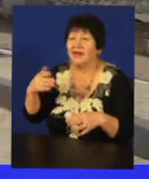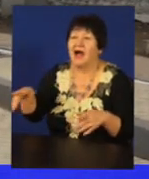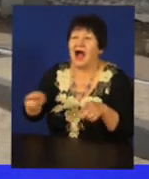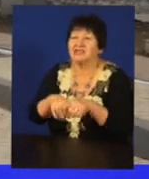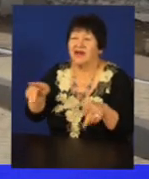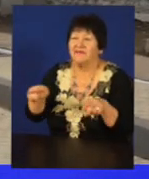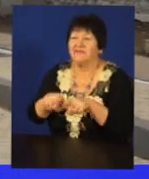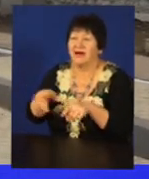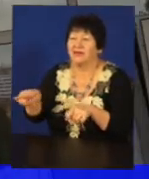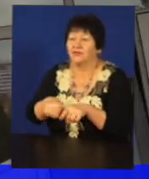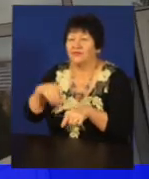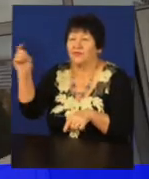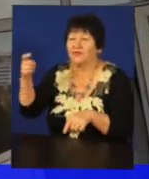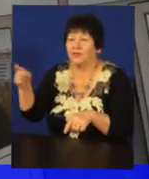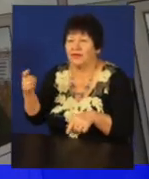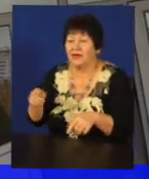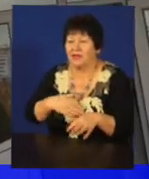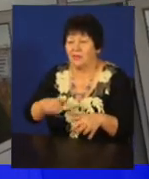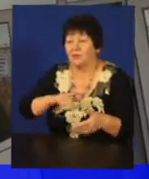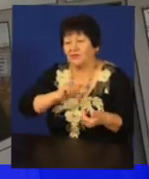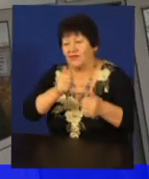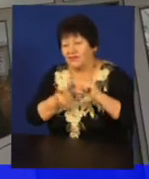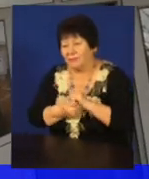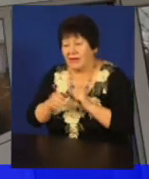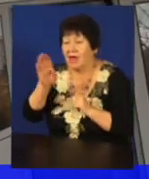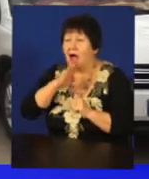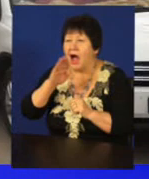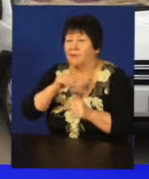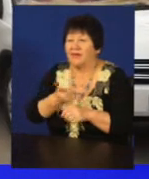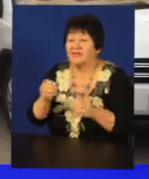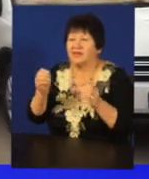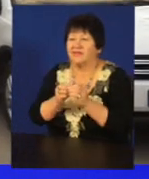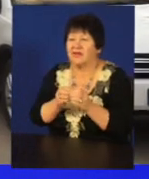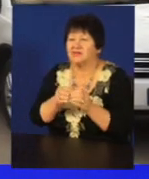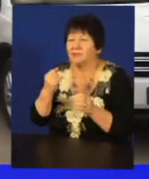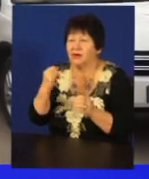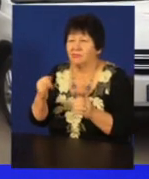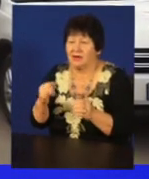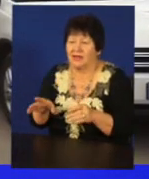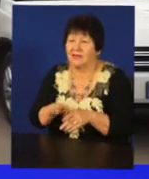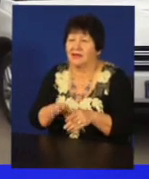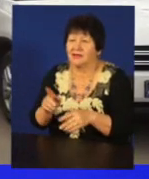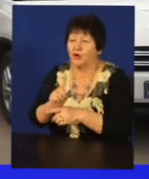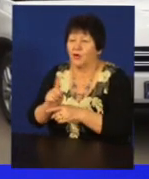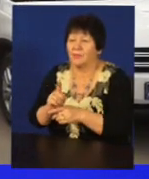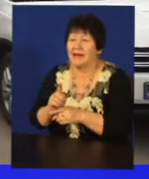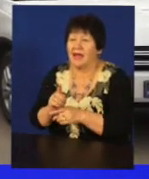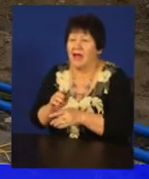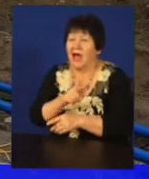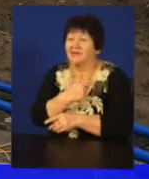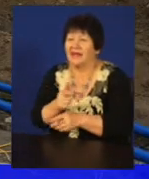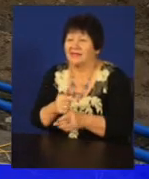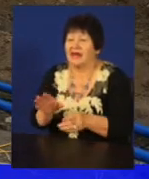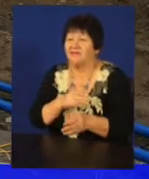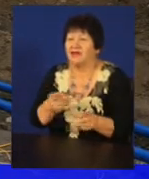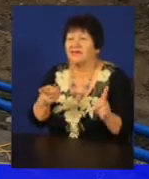sat. De la o vreme însă s-a schimbat povestea. Apa din fântână este de 10 ori mai poluată decât permit normele sanitare. Astfel se